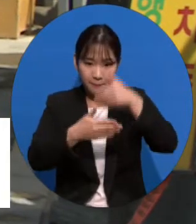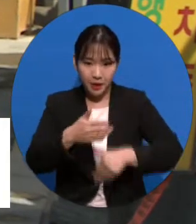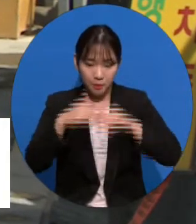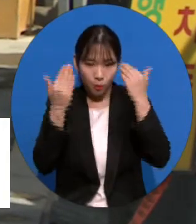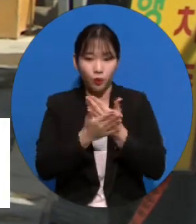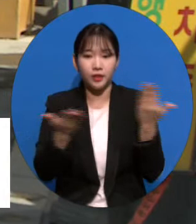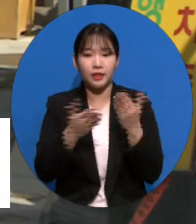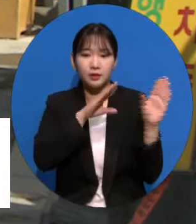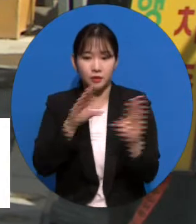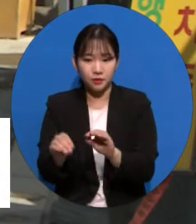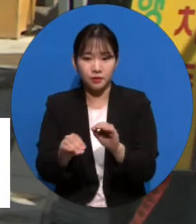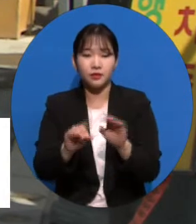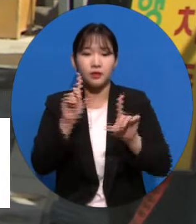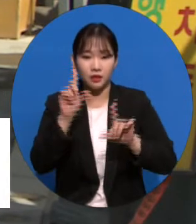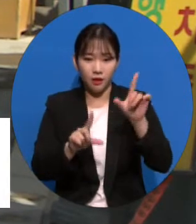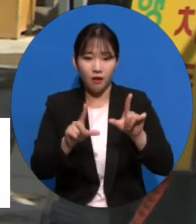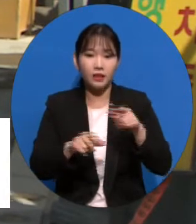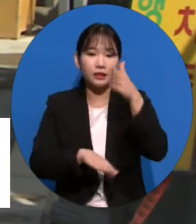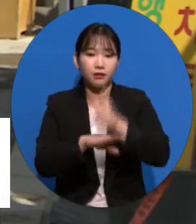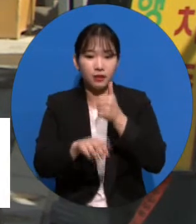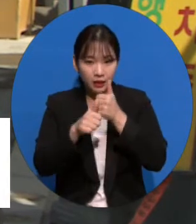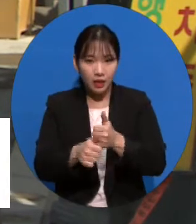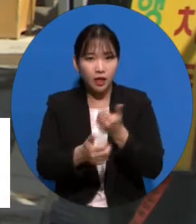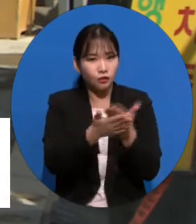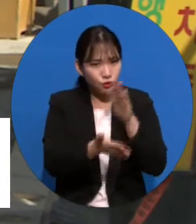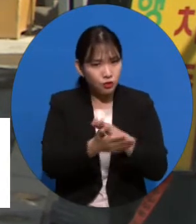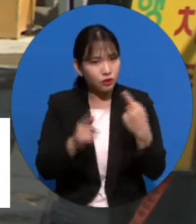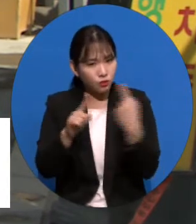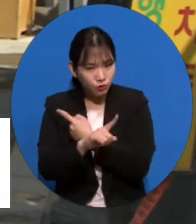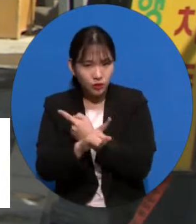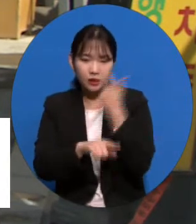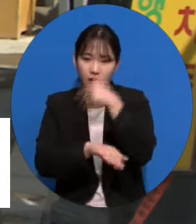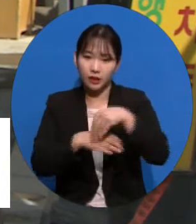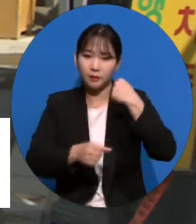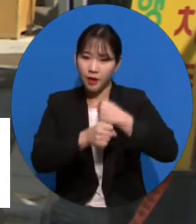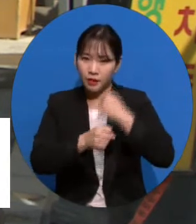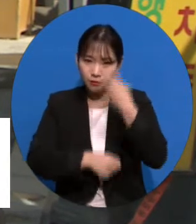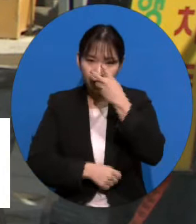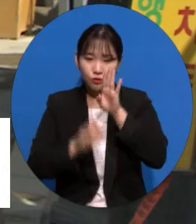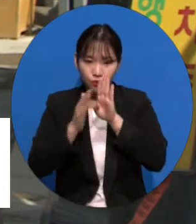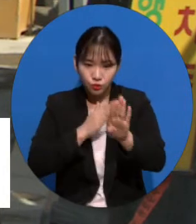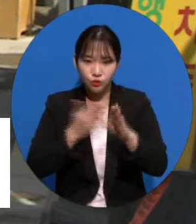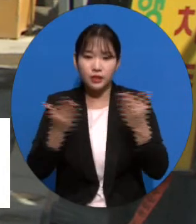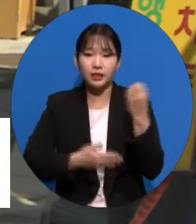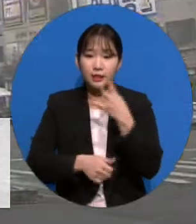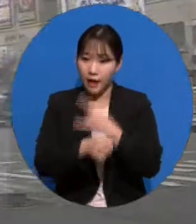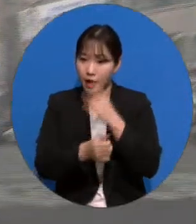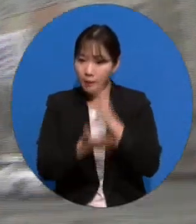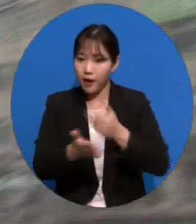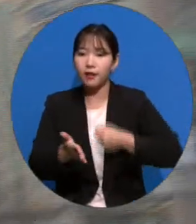제외한 모든 공사가 중지된 상태고요. 그 결과에 따라서 보수 보강 계획을 수립 검토한 후에 공사 재개 여부